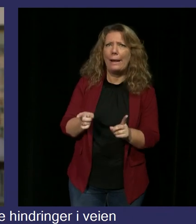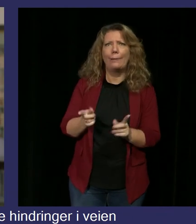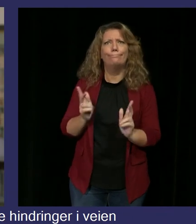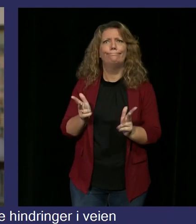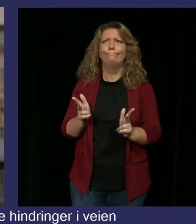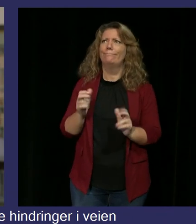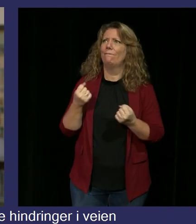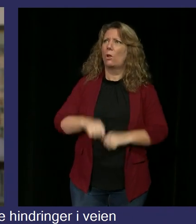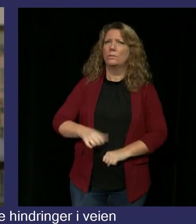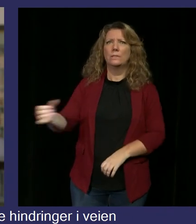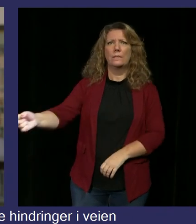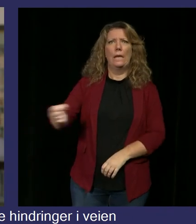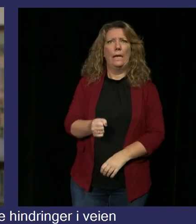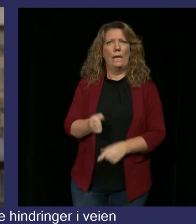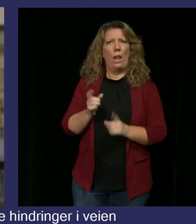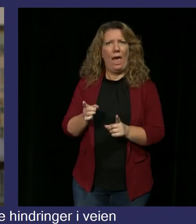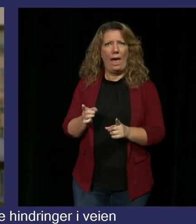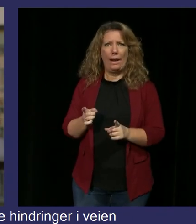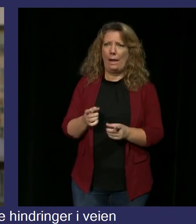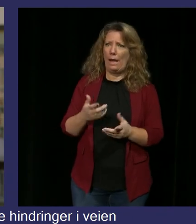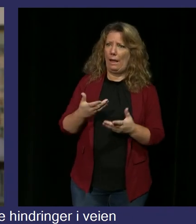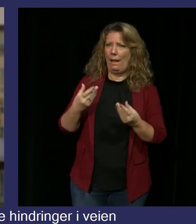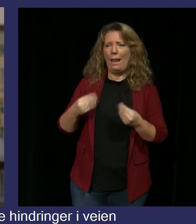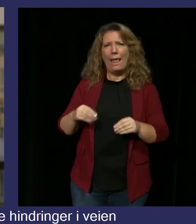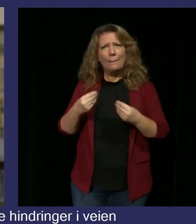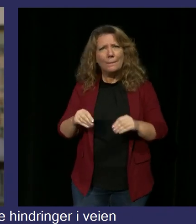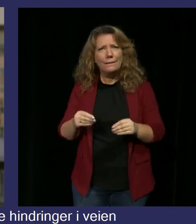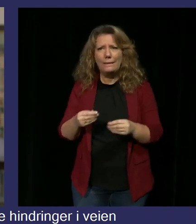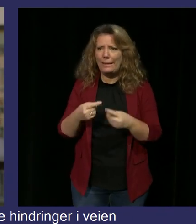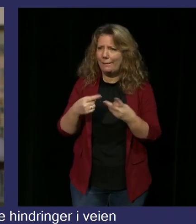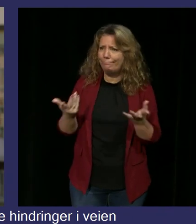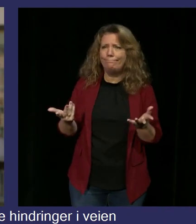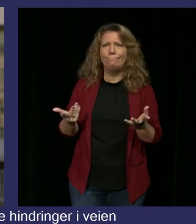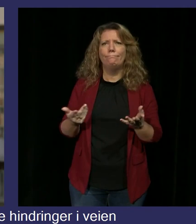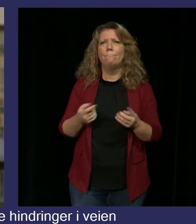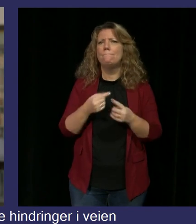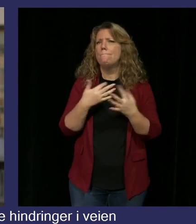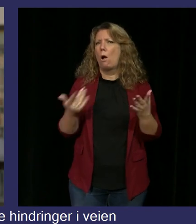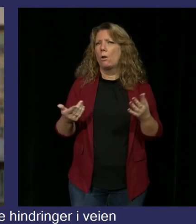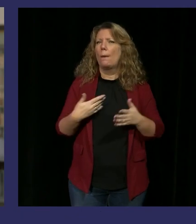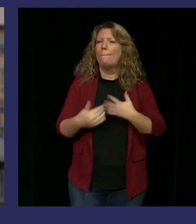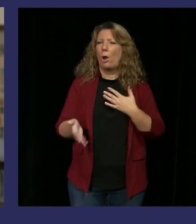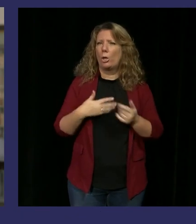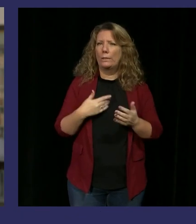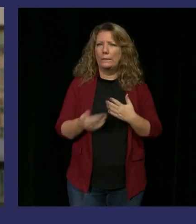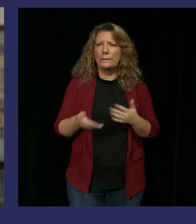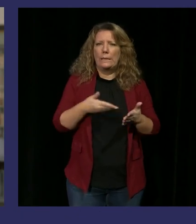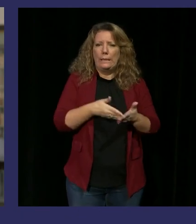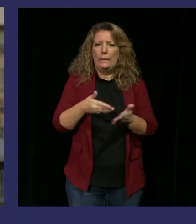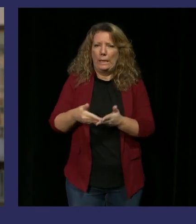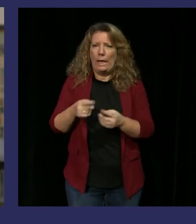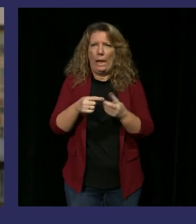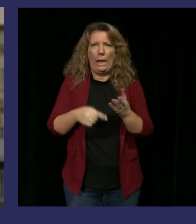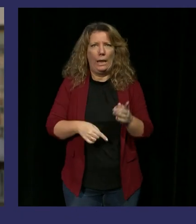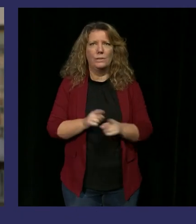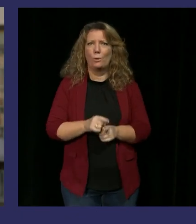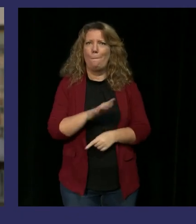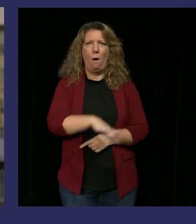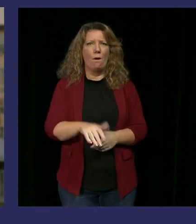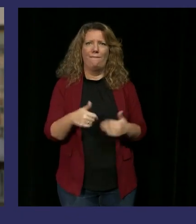mye praktiske hindringer i veien for at ungene får oppfylt denne retten som de faktisk har